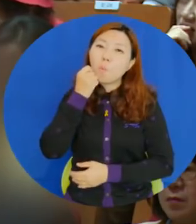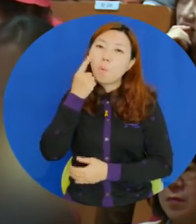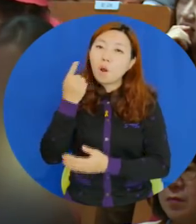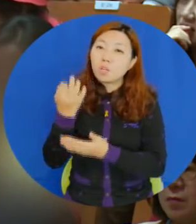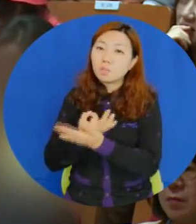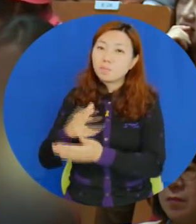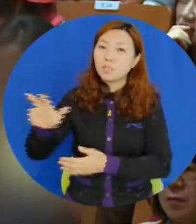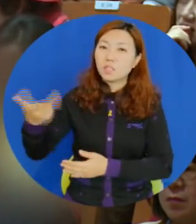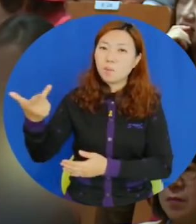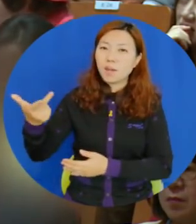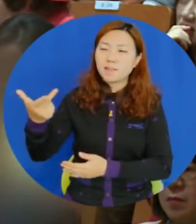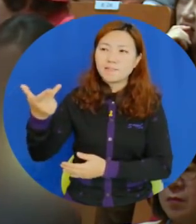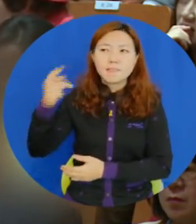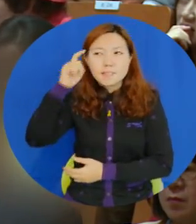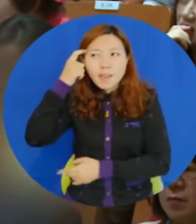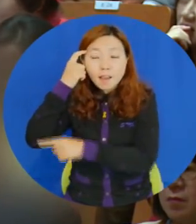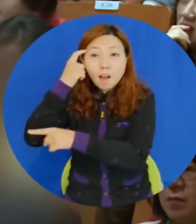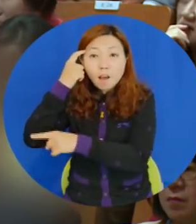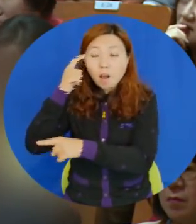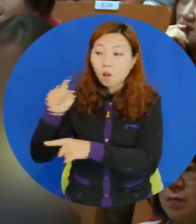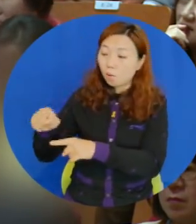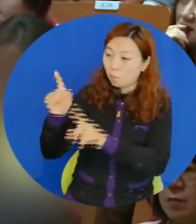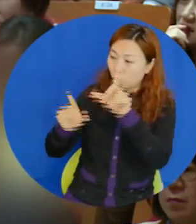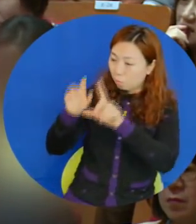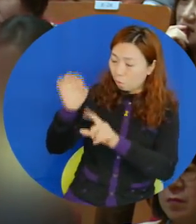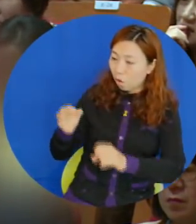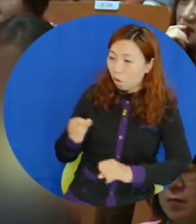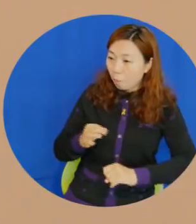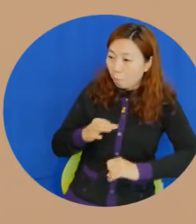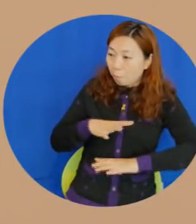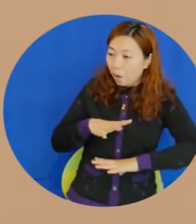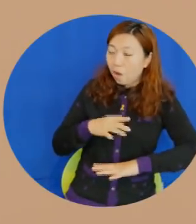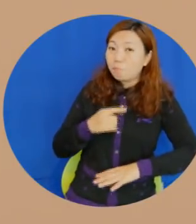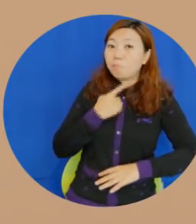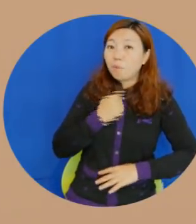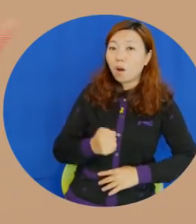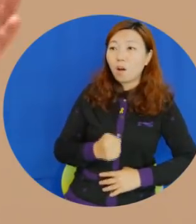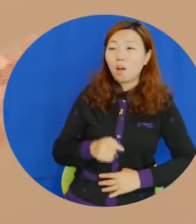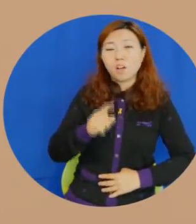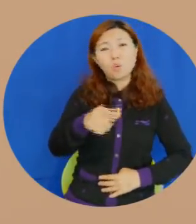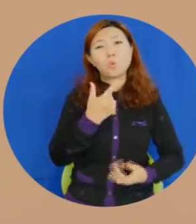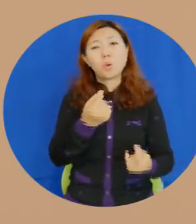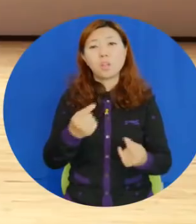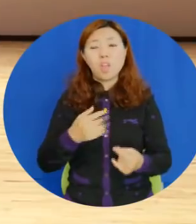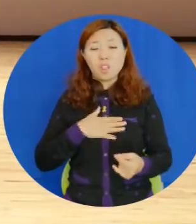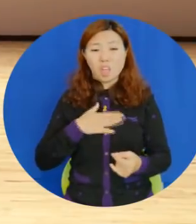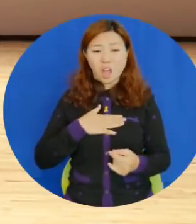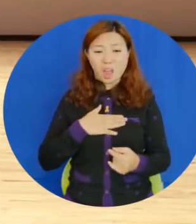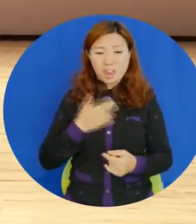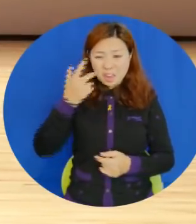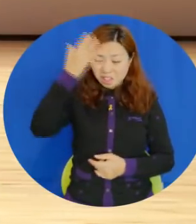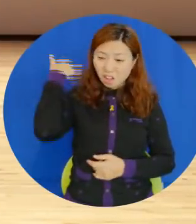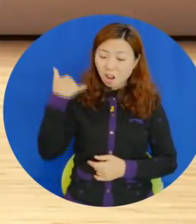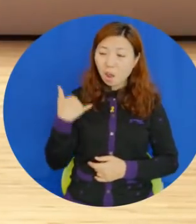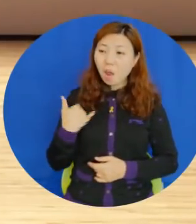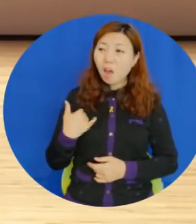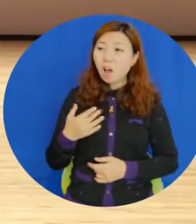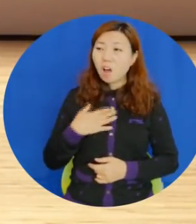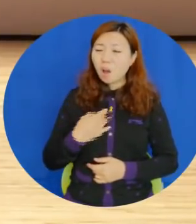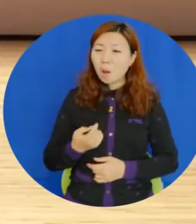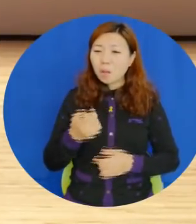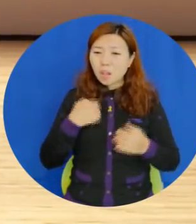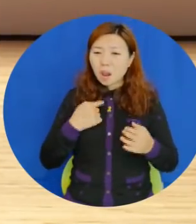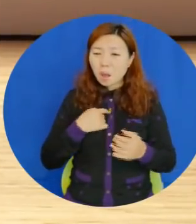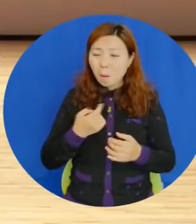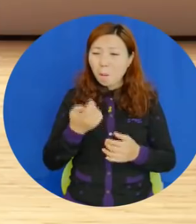이렇게 얘기를 하는 거여서 저는 깜짝 놀라면서 야, 내가 부러우면 가면 돼. 좀 나도 내 친구들, 나보다